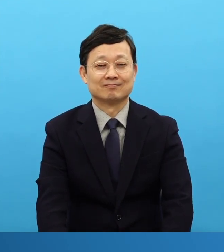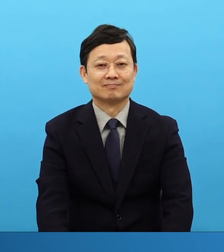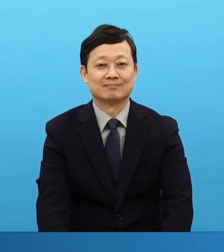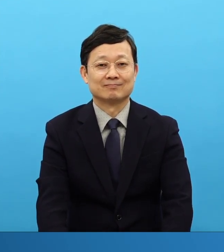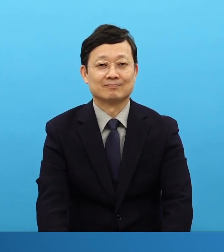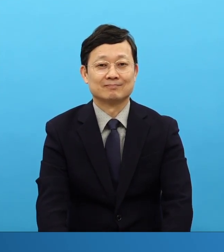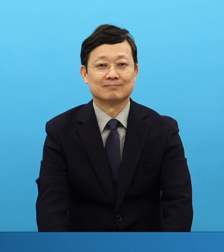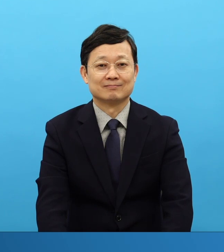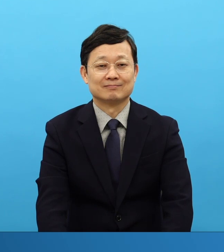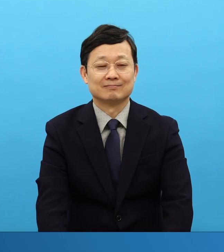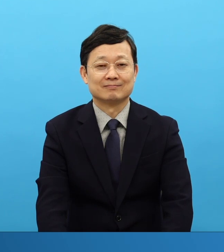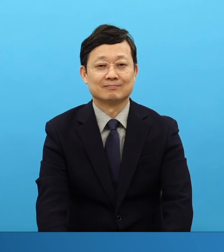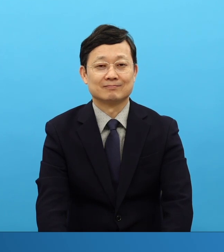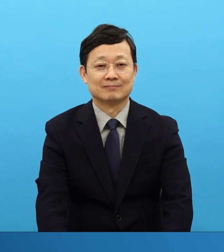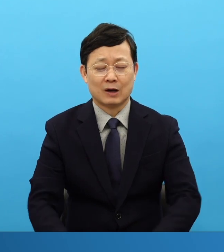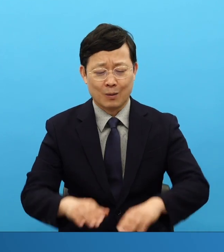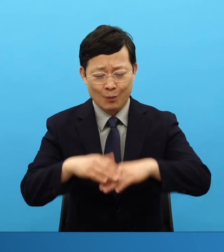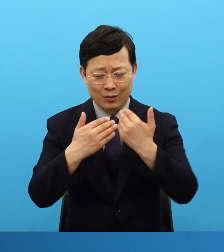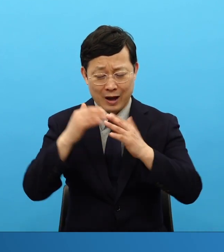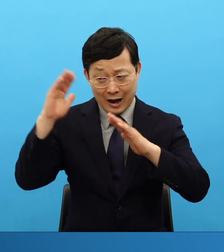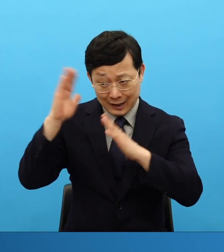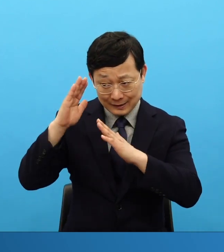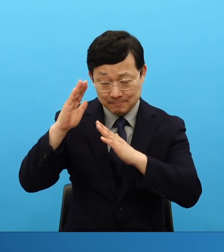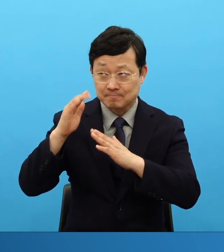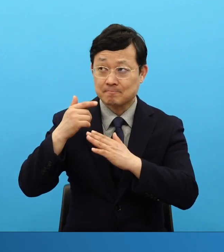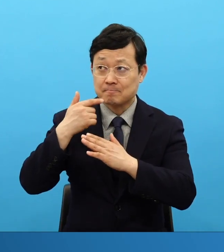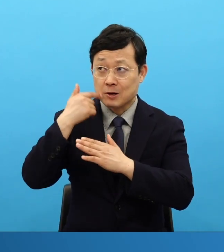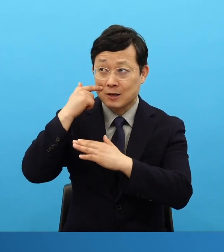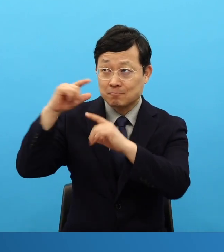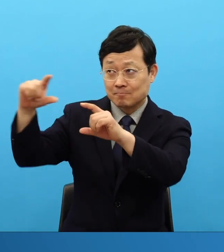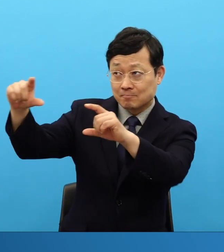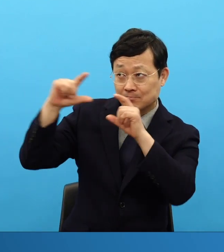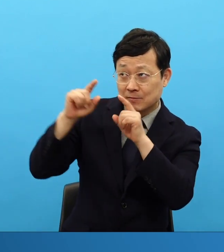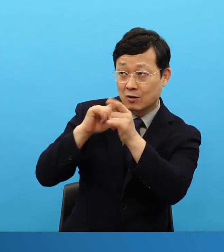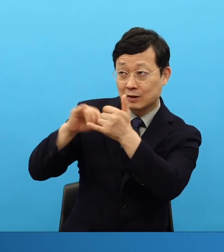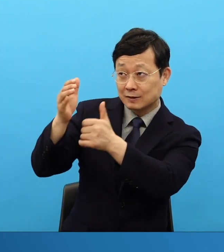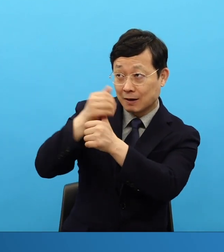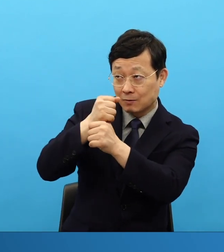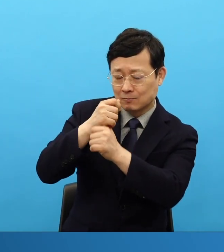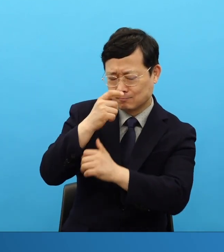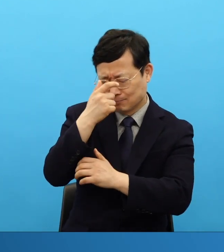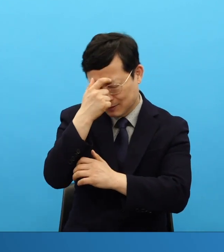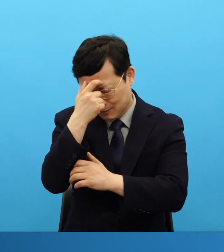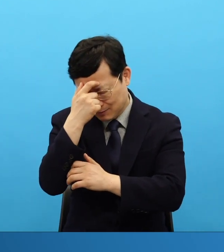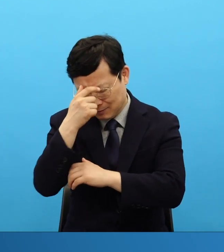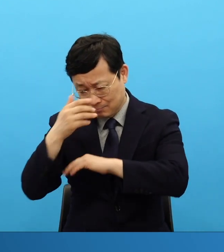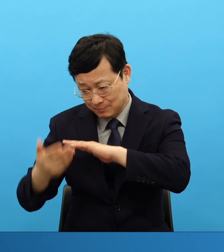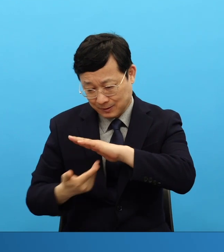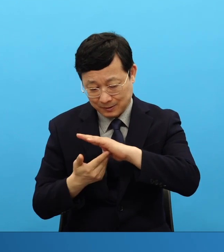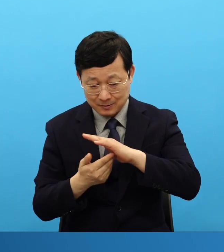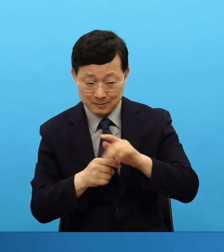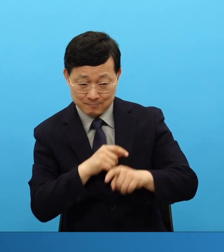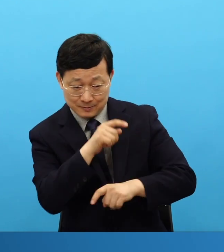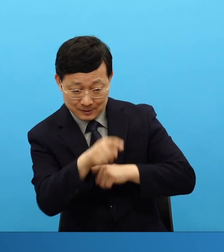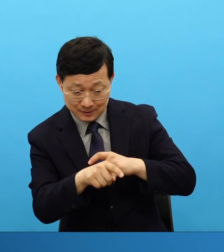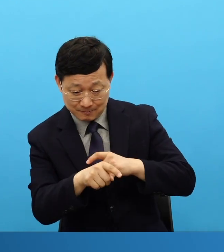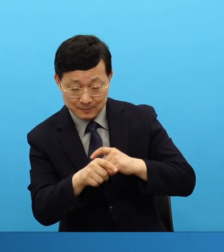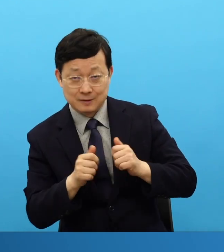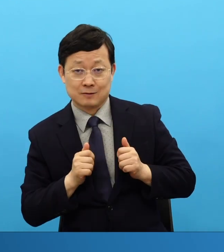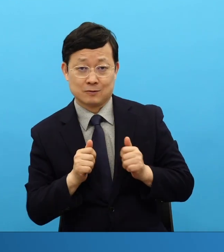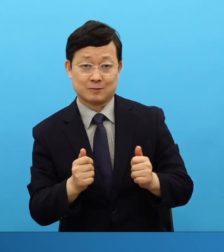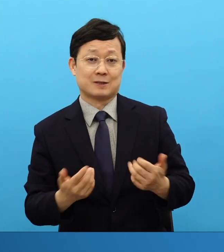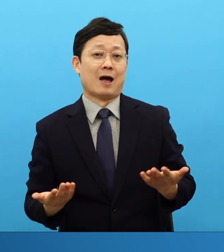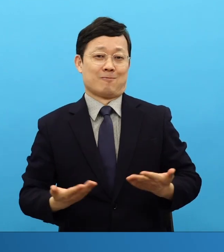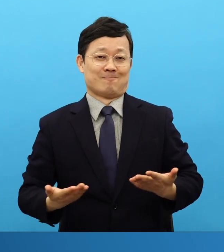편집시 설계시 디자인합니다. 모든 학우들이 선포된 말씀을 묵상하고 성취된 말씀을 포럼하는 사역에 집중하고 있습니다. 또